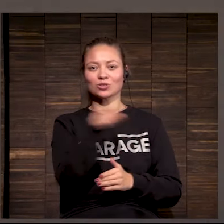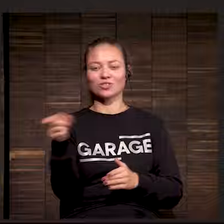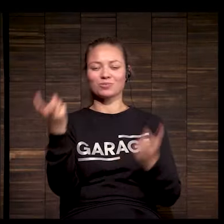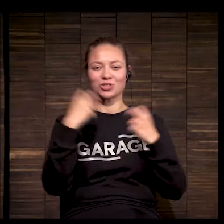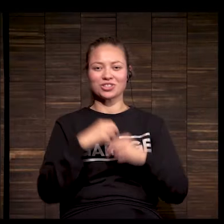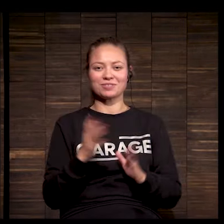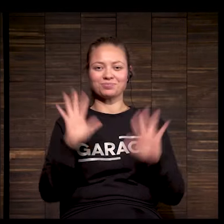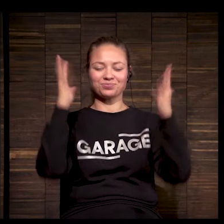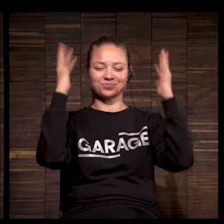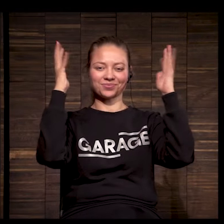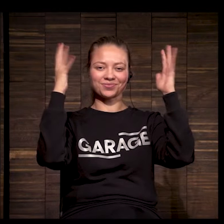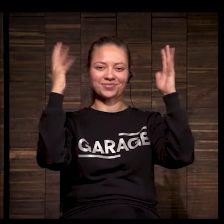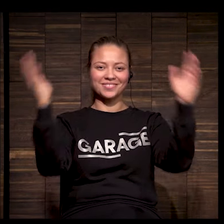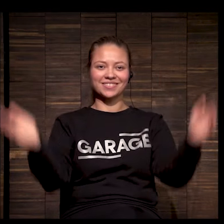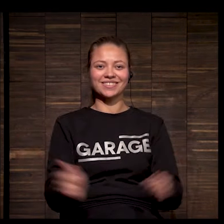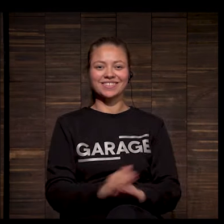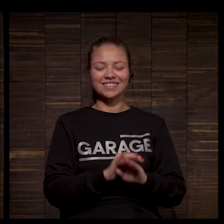пришли